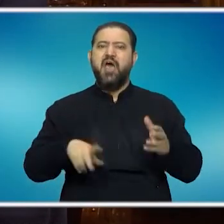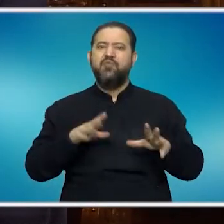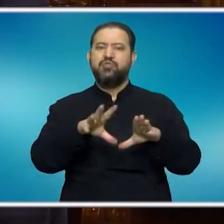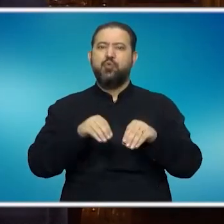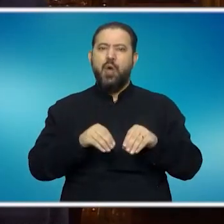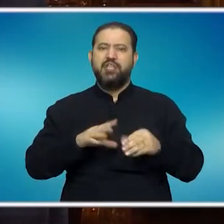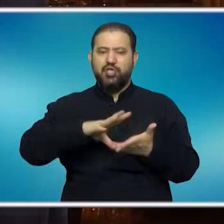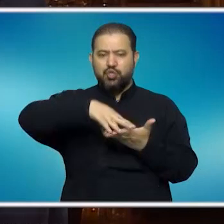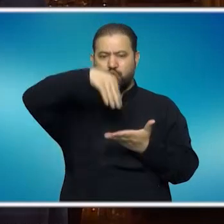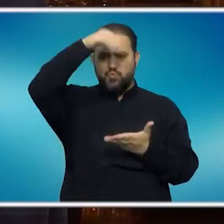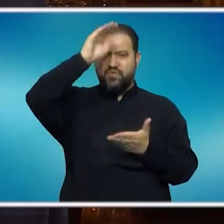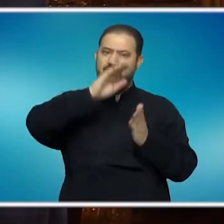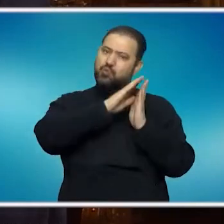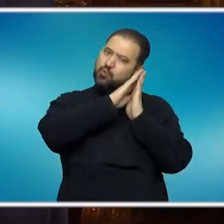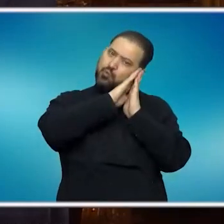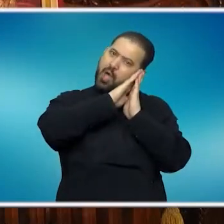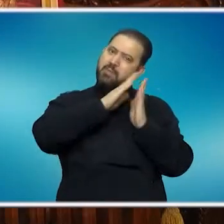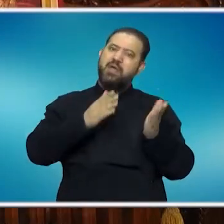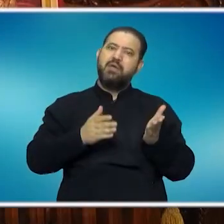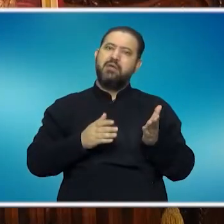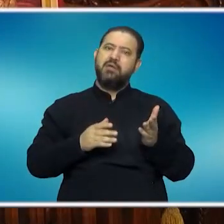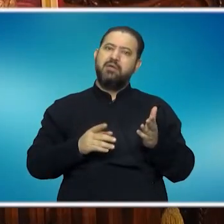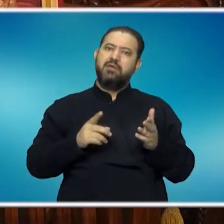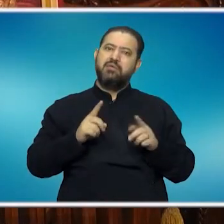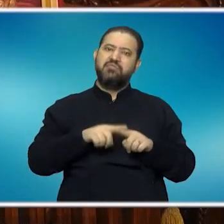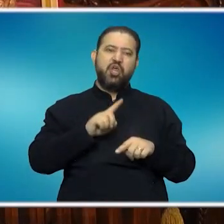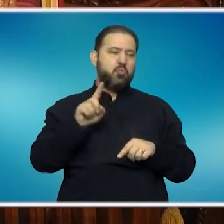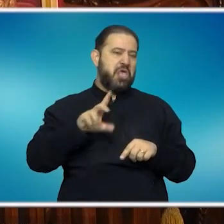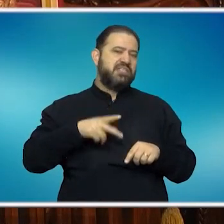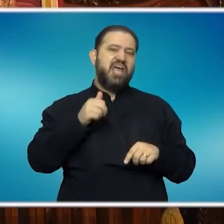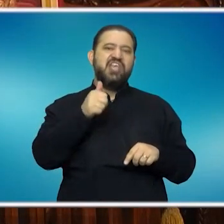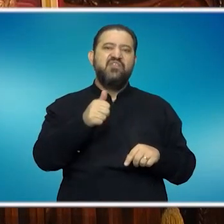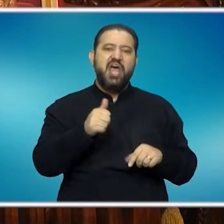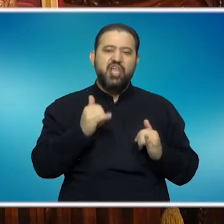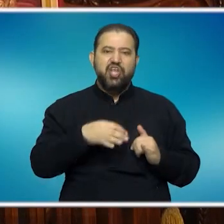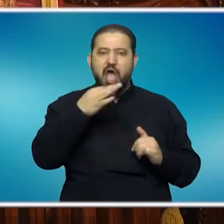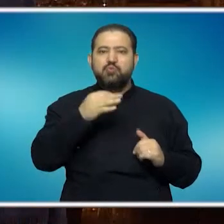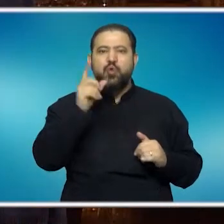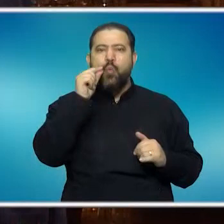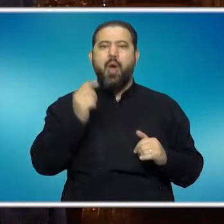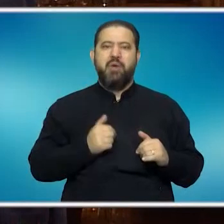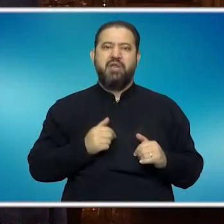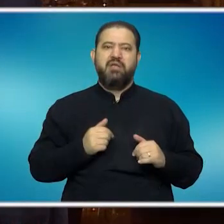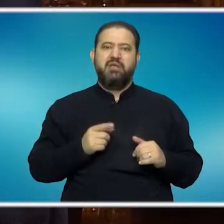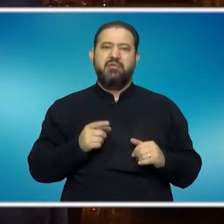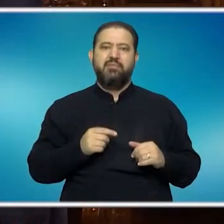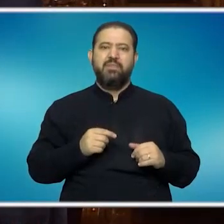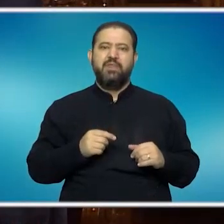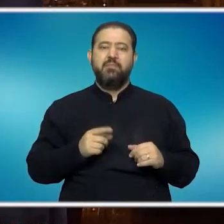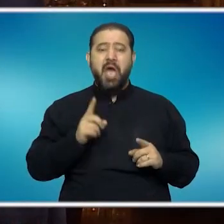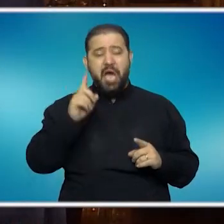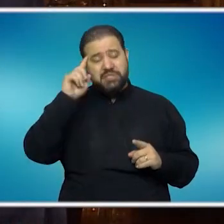intră într-un somn. Deci dacă sufletul doarme, ceea ce este neadevărat, pentru că este nebiblic,